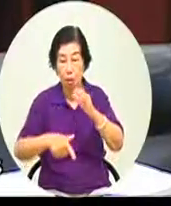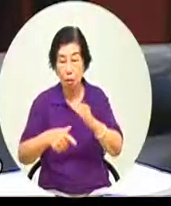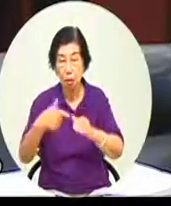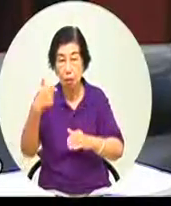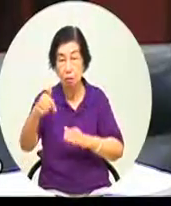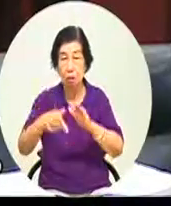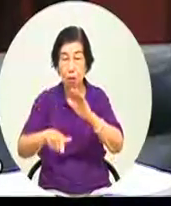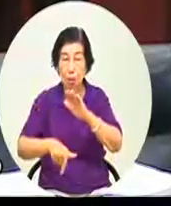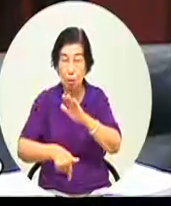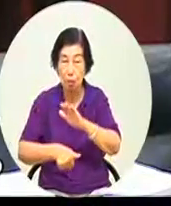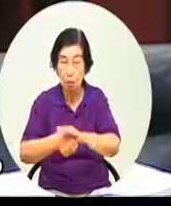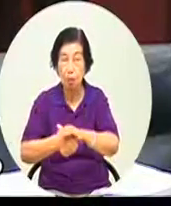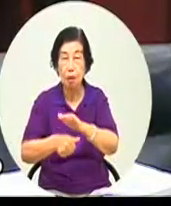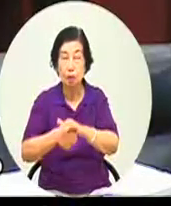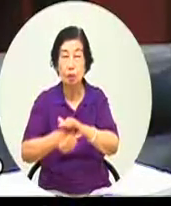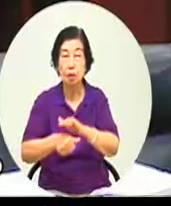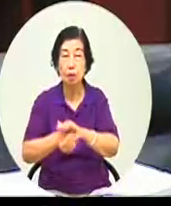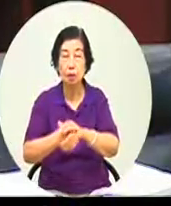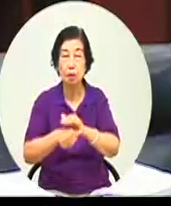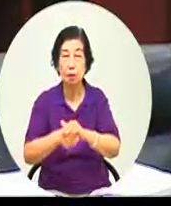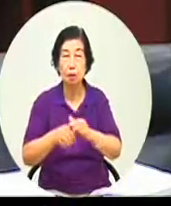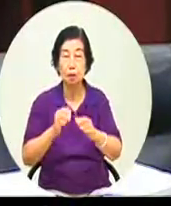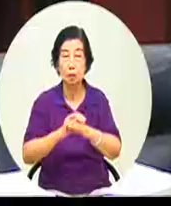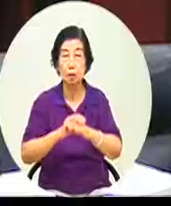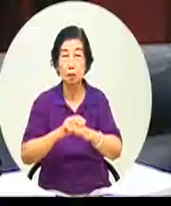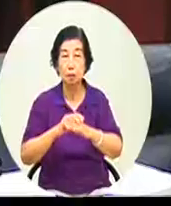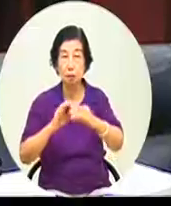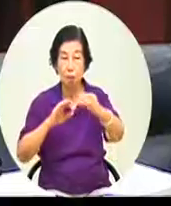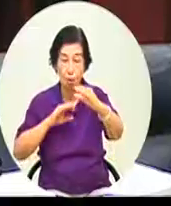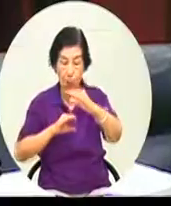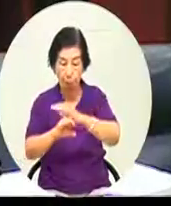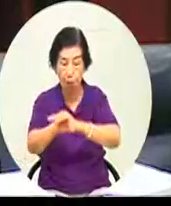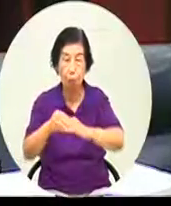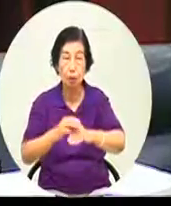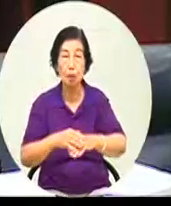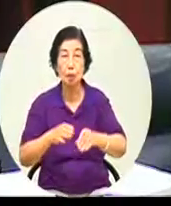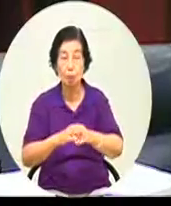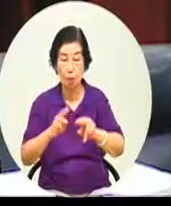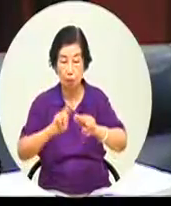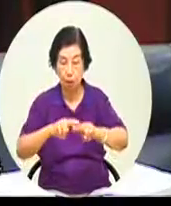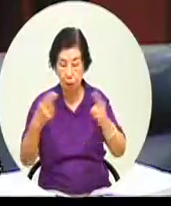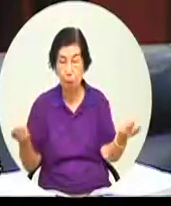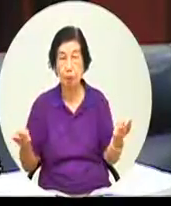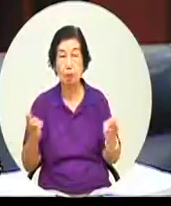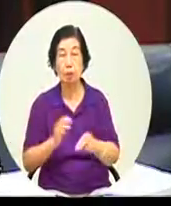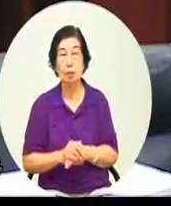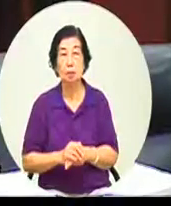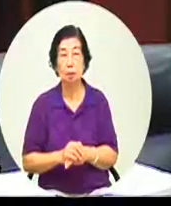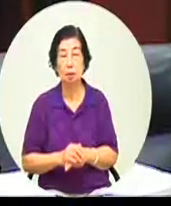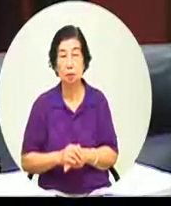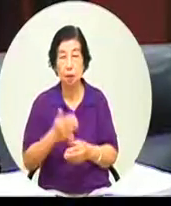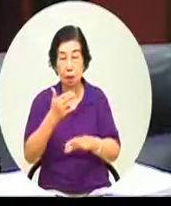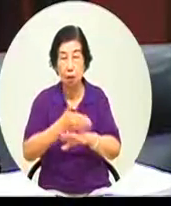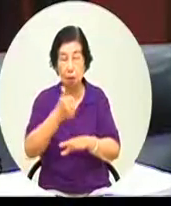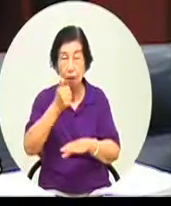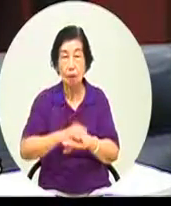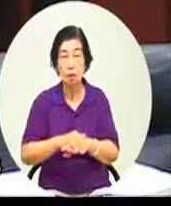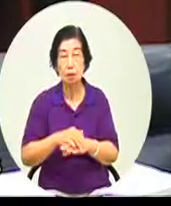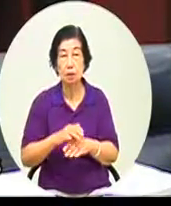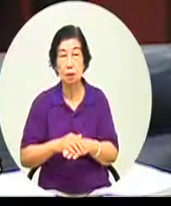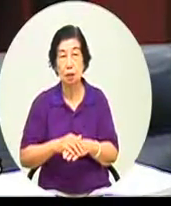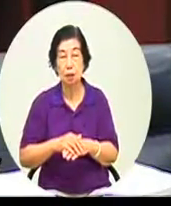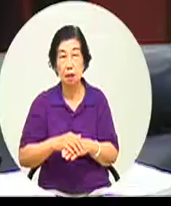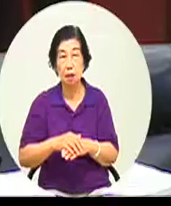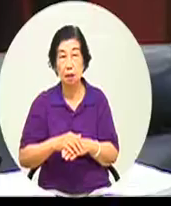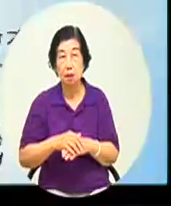谢啦，感谢按邱引立委加管碧林立委啦吼，因对。按